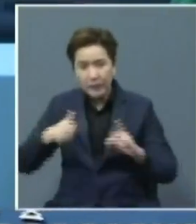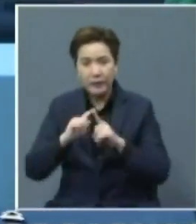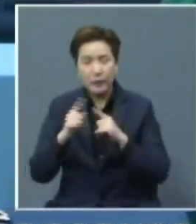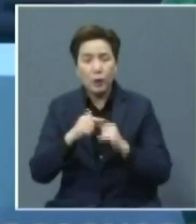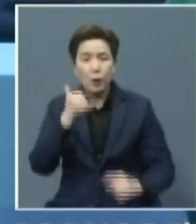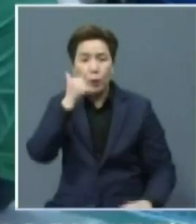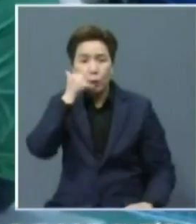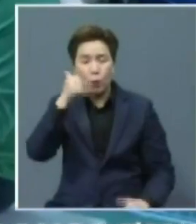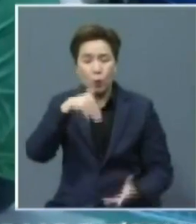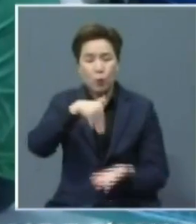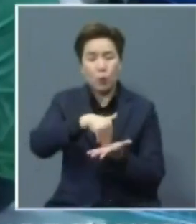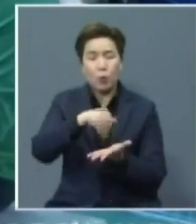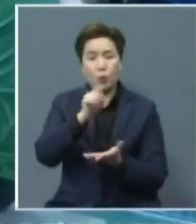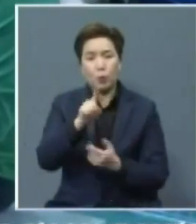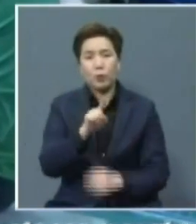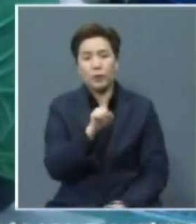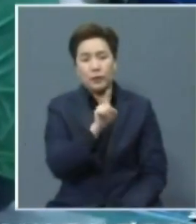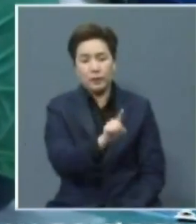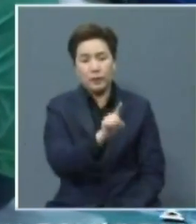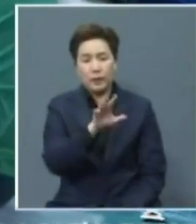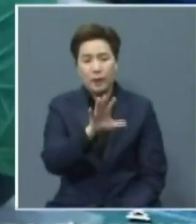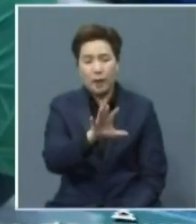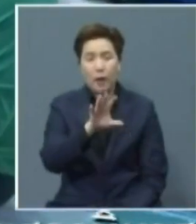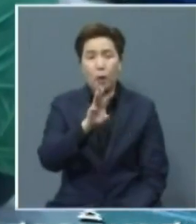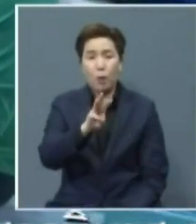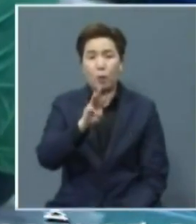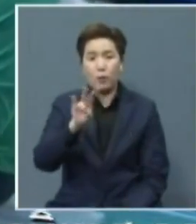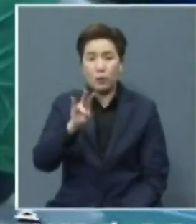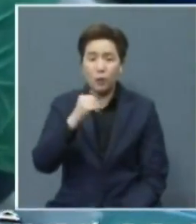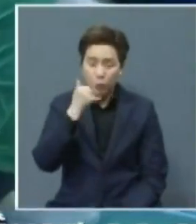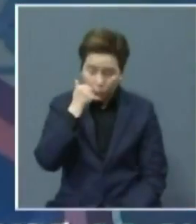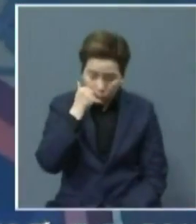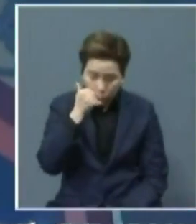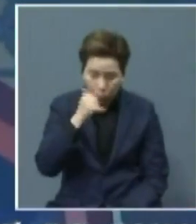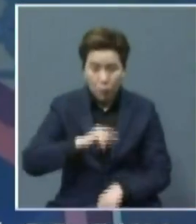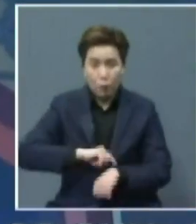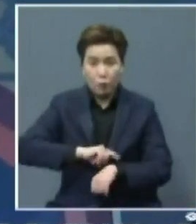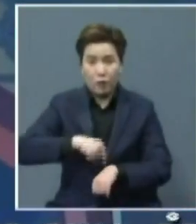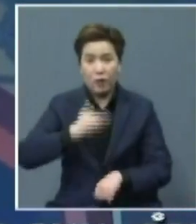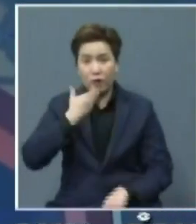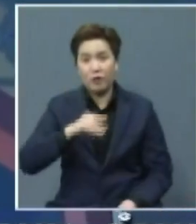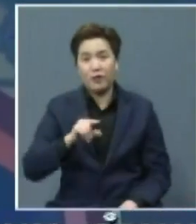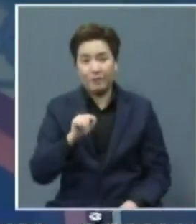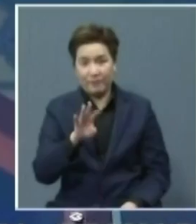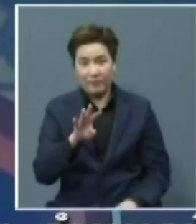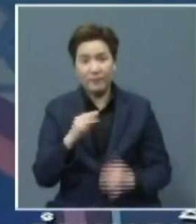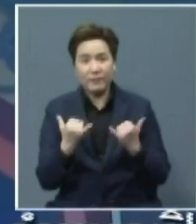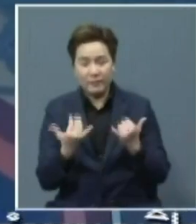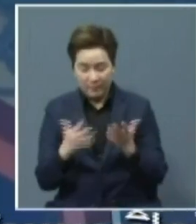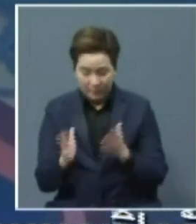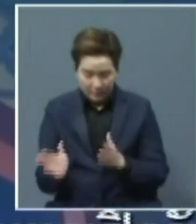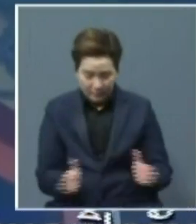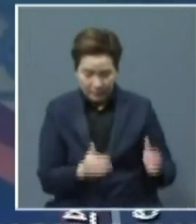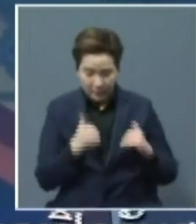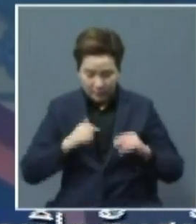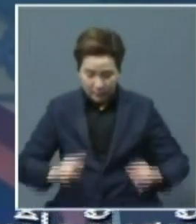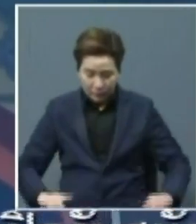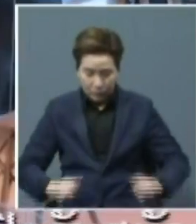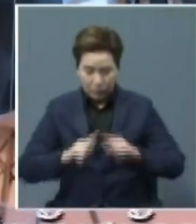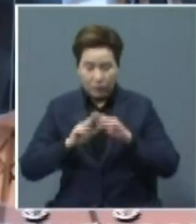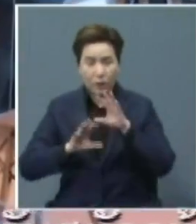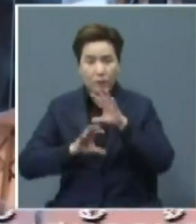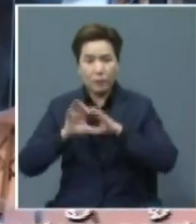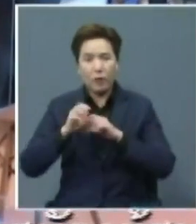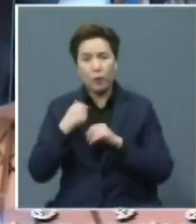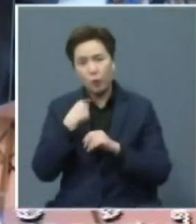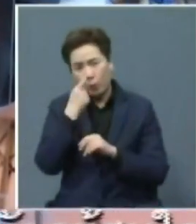ายด่วนศูนย์ดำรงธรรม1567โทรได้ตลอด24ชั่วโมงนะคะนอกจากนี้กระทรวงมหาดไทยกำหนดม